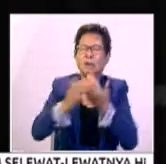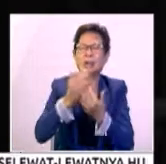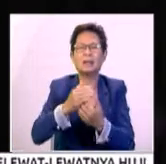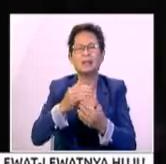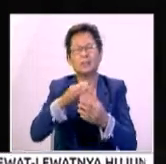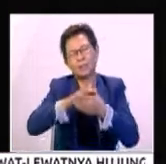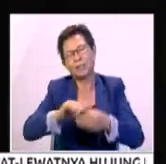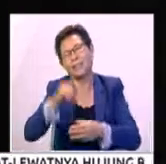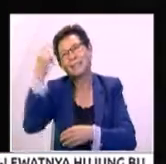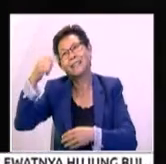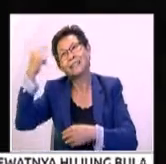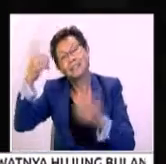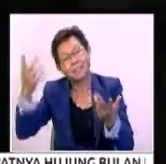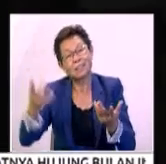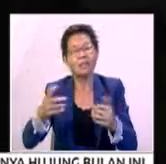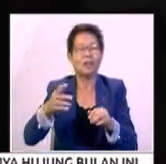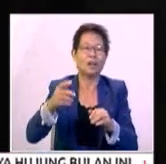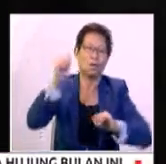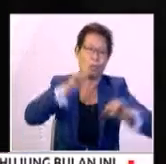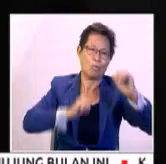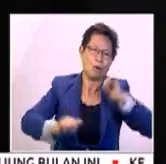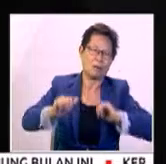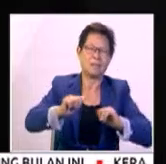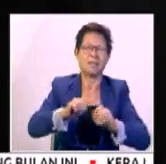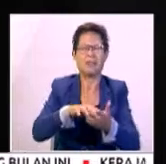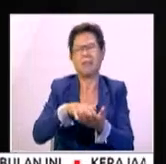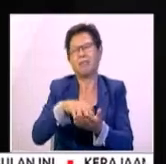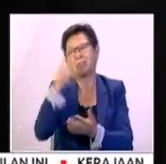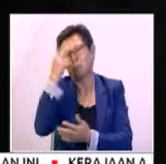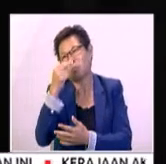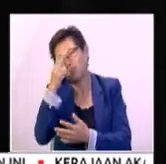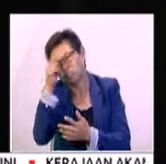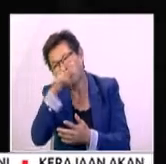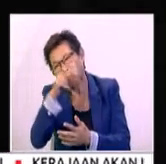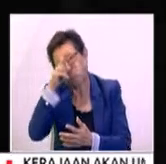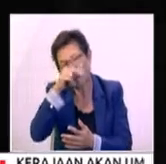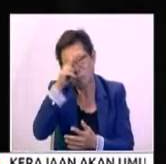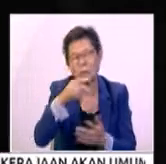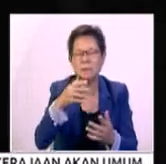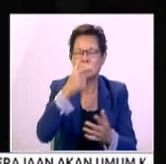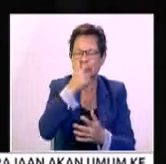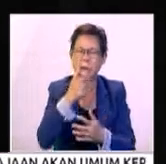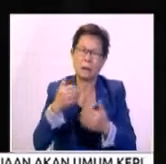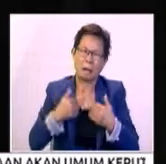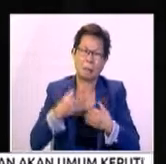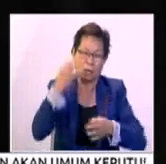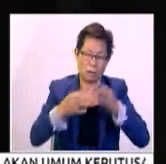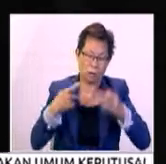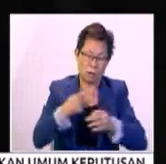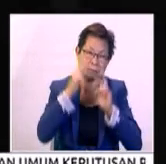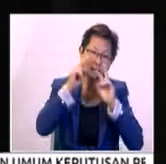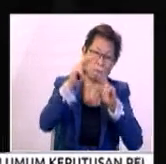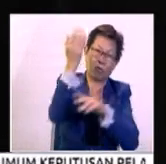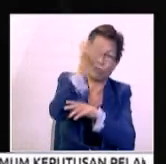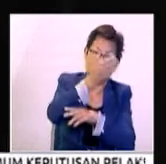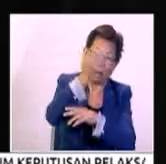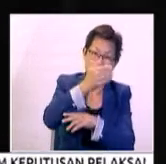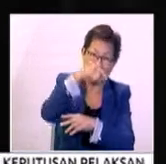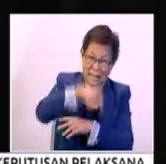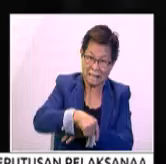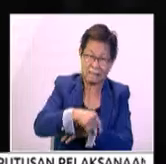gila-gila kan. Watak macam clumsy-clumsy. Sedih tu ada, tapi kalau kita tengok filem ni